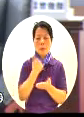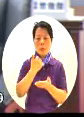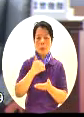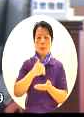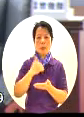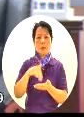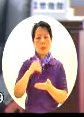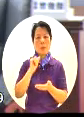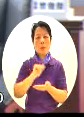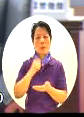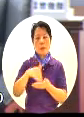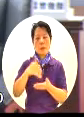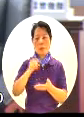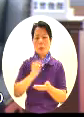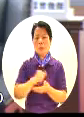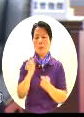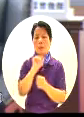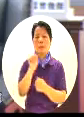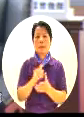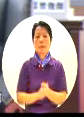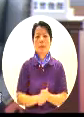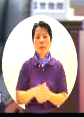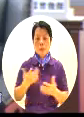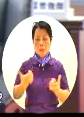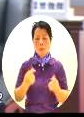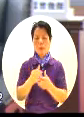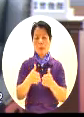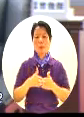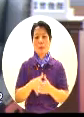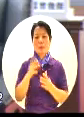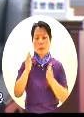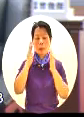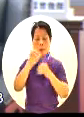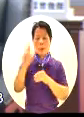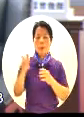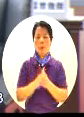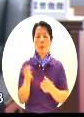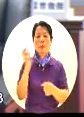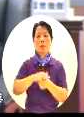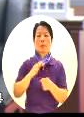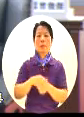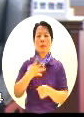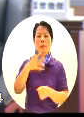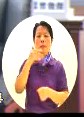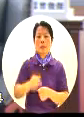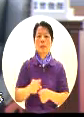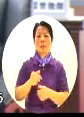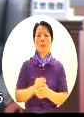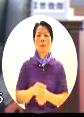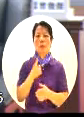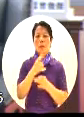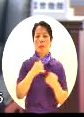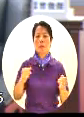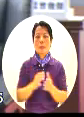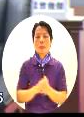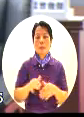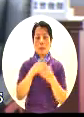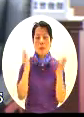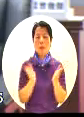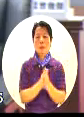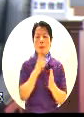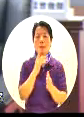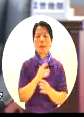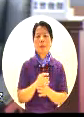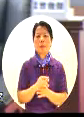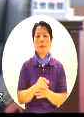哈。那交通局编的正式的预算哈，补贴4亿多哈，还有我们整个因为